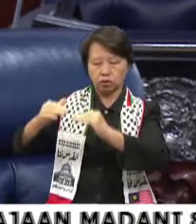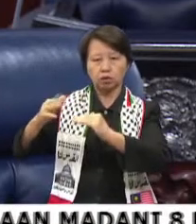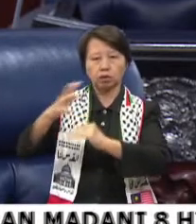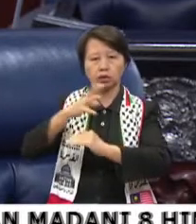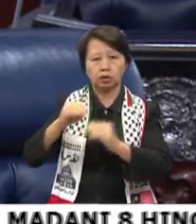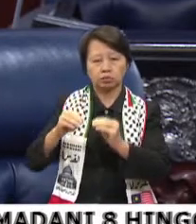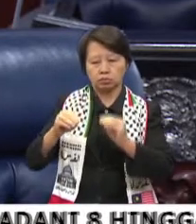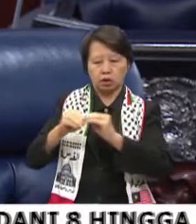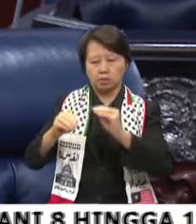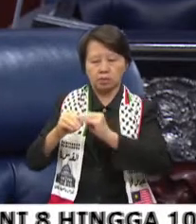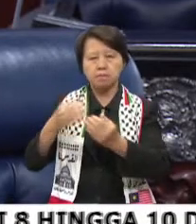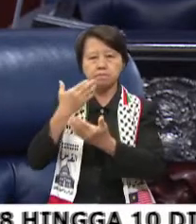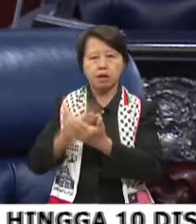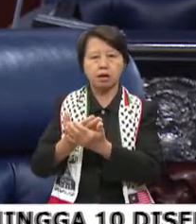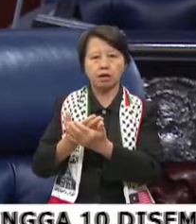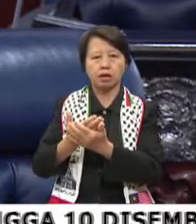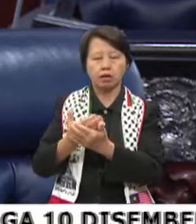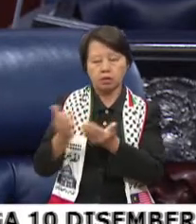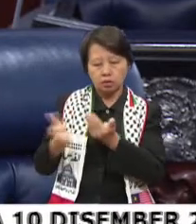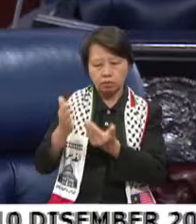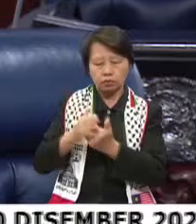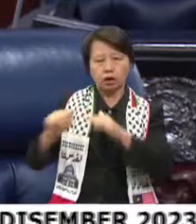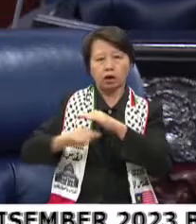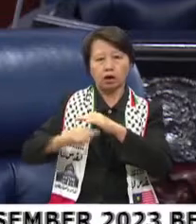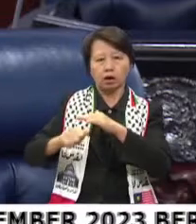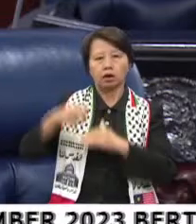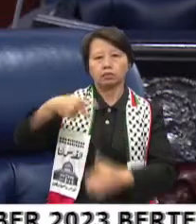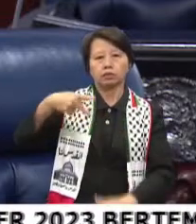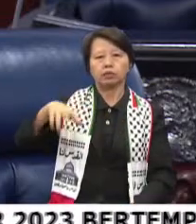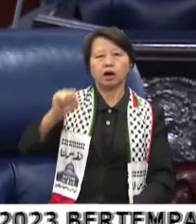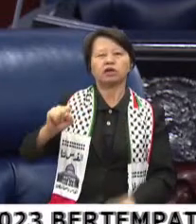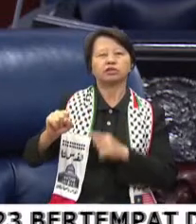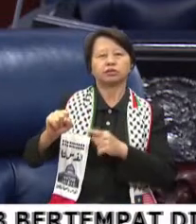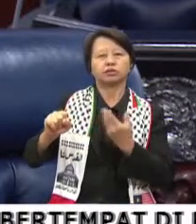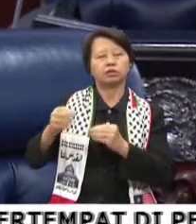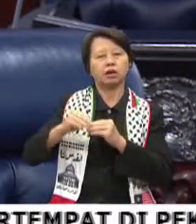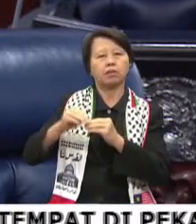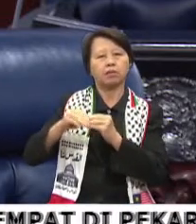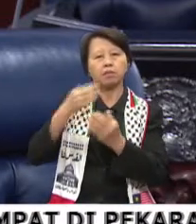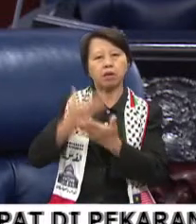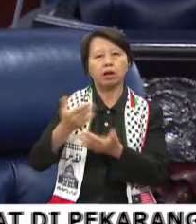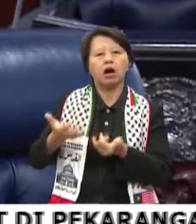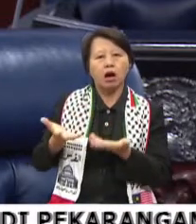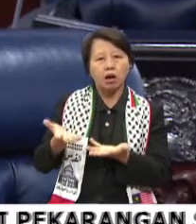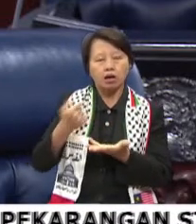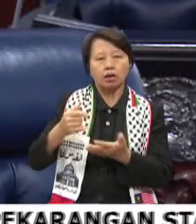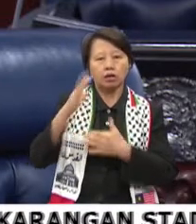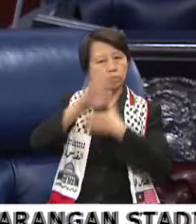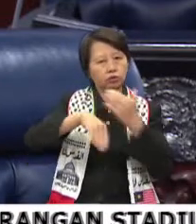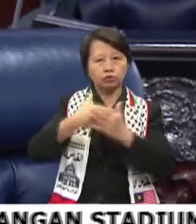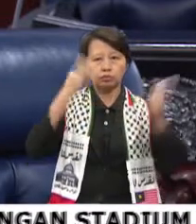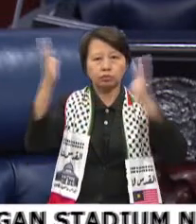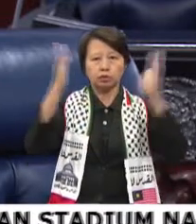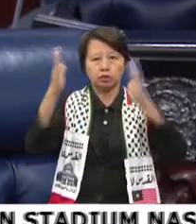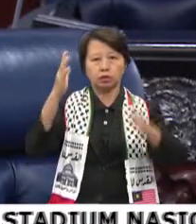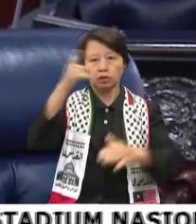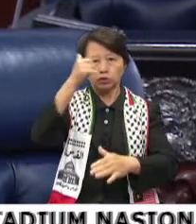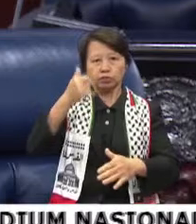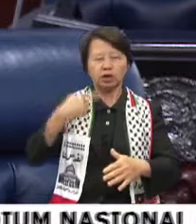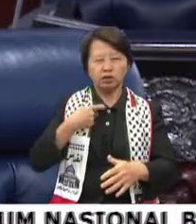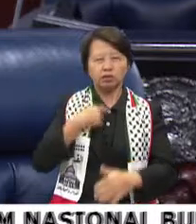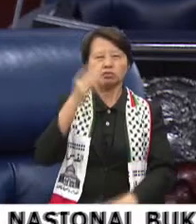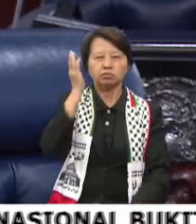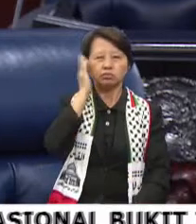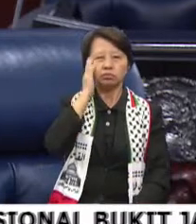dan menambah baik kemudahan asas pusat pemindahan sementara PSS di seluruh negara ker kita